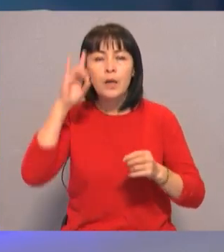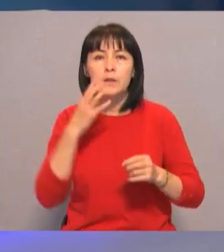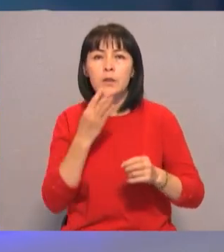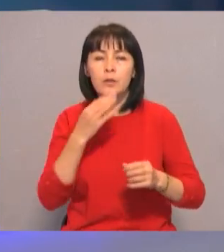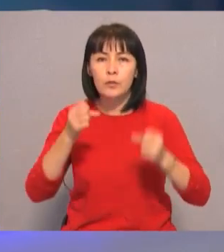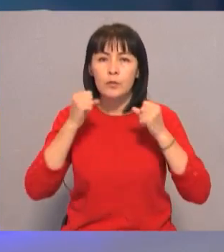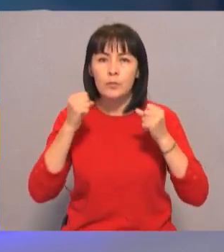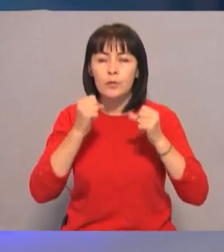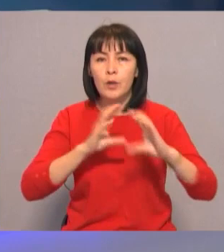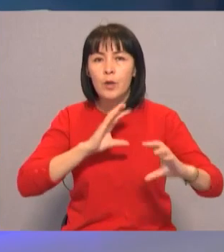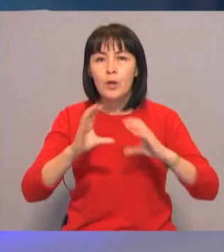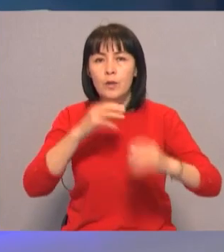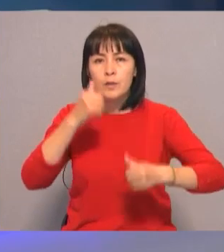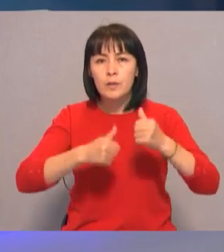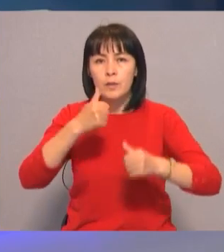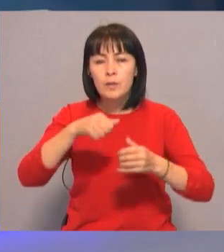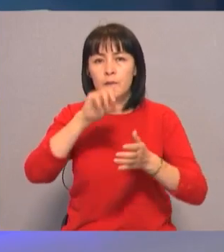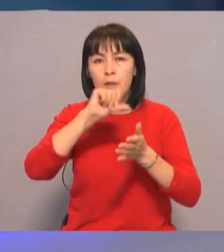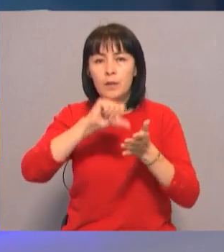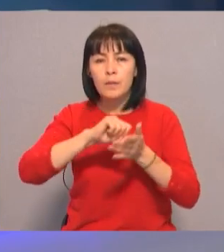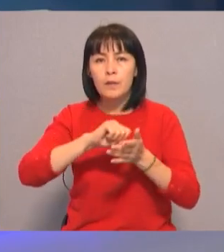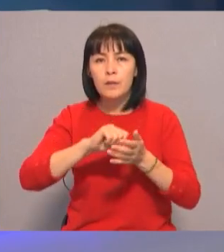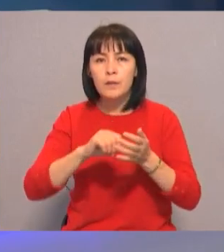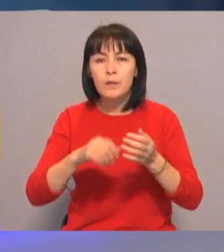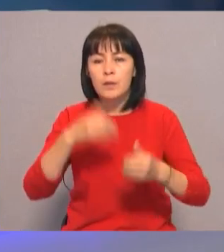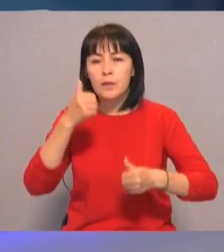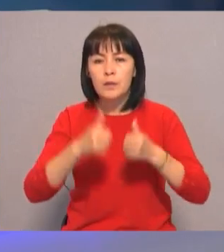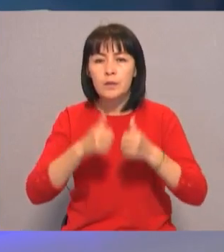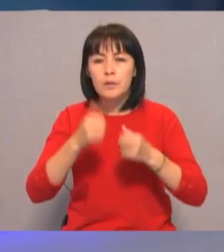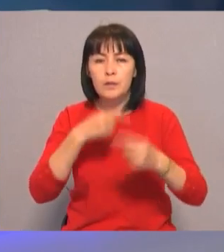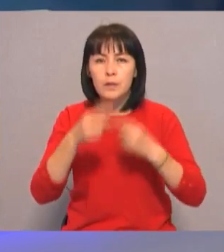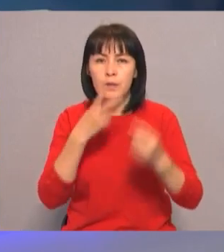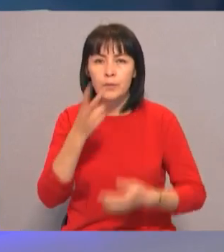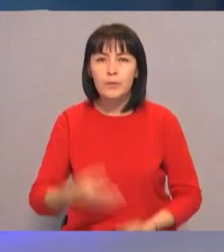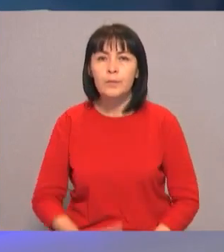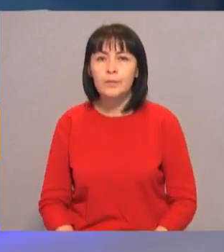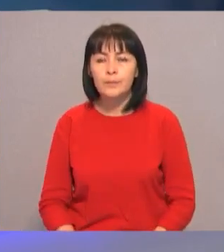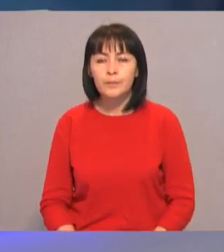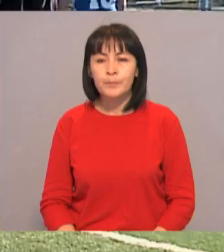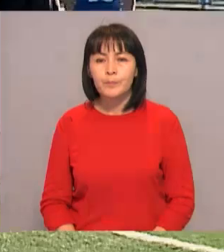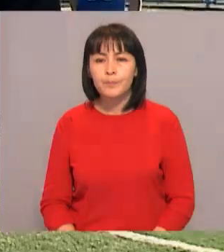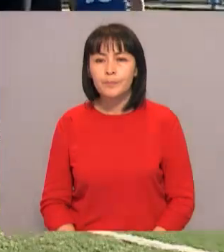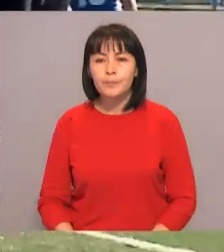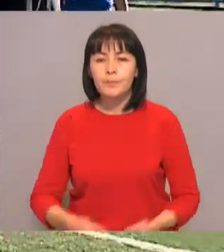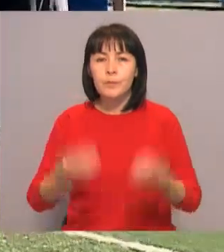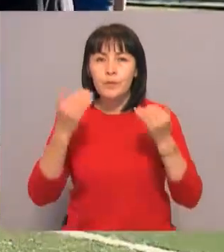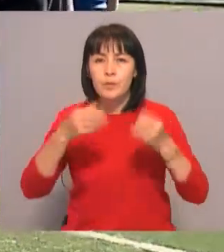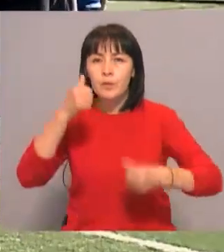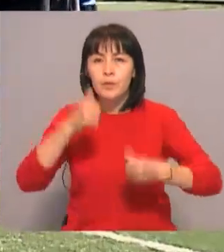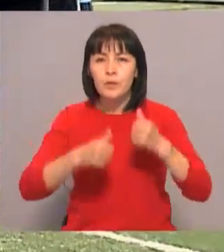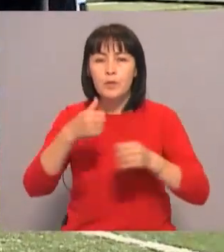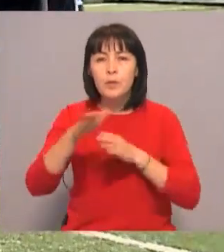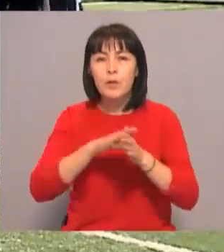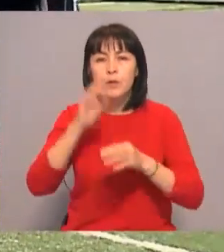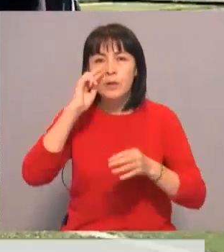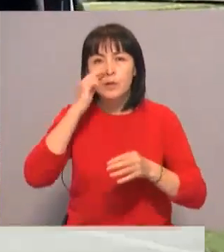түрлерінен университеттер аралық спартакиада жалауын көтерді. Тартысты доданы тілші әңгімелейді. Бұл жолғы спартакиаданы